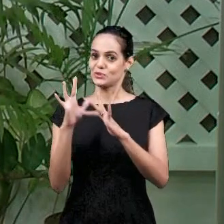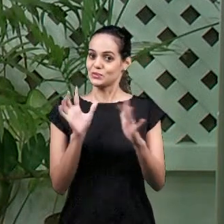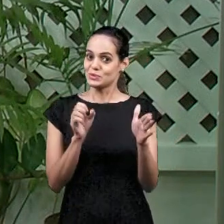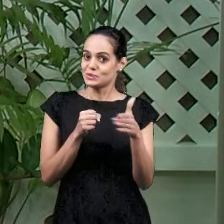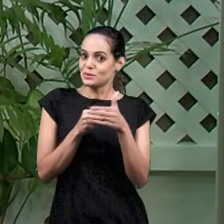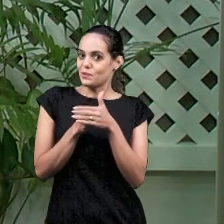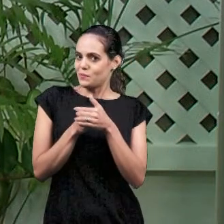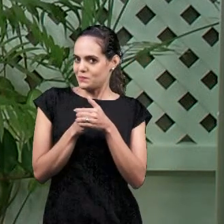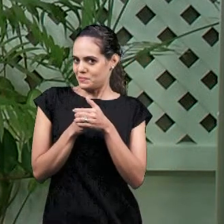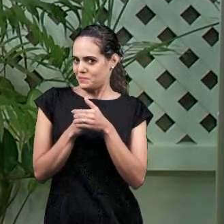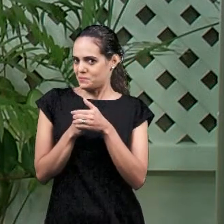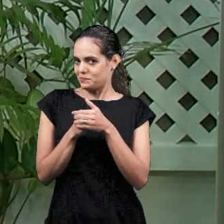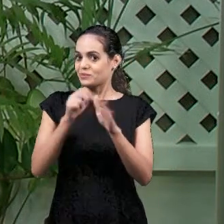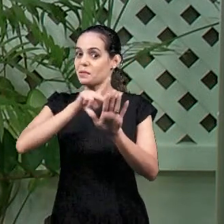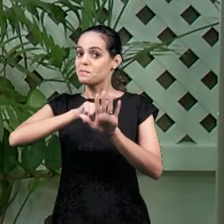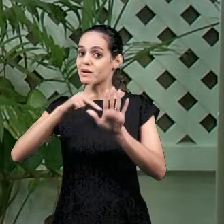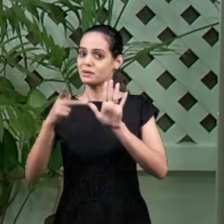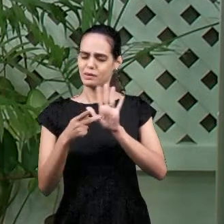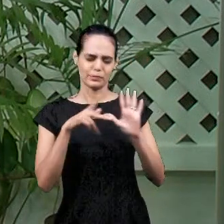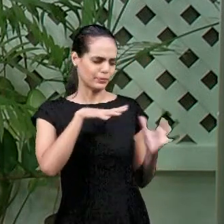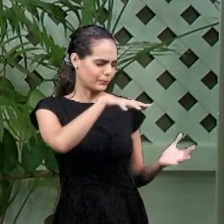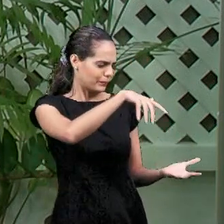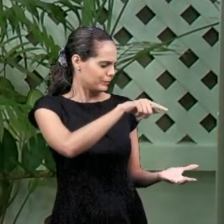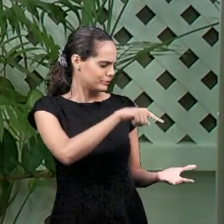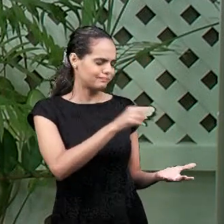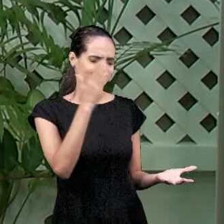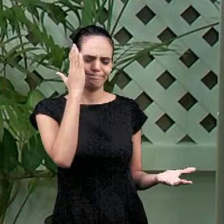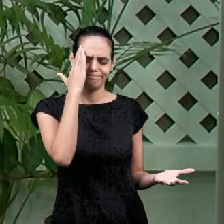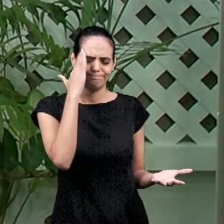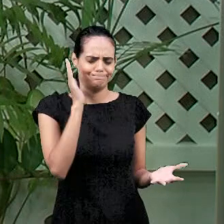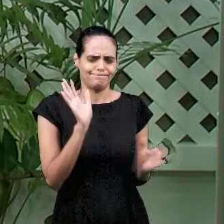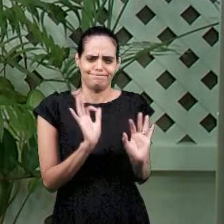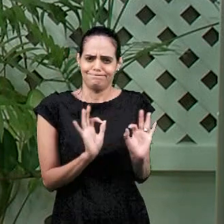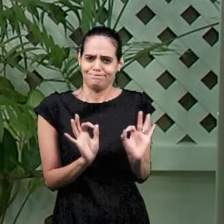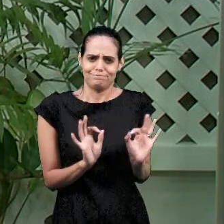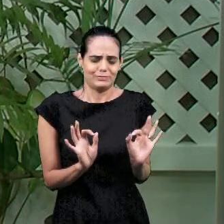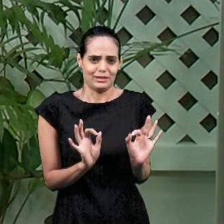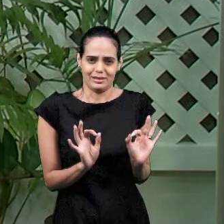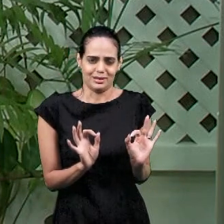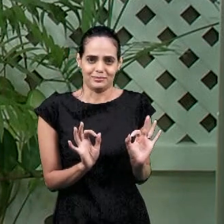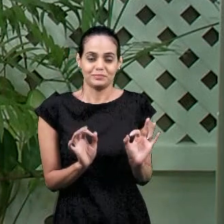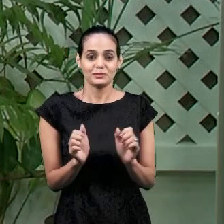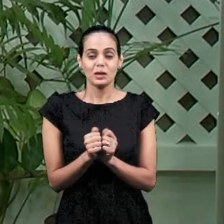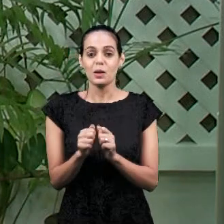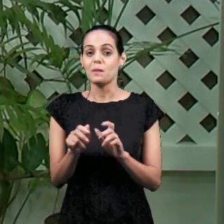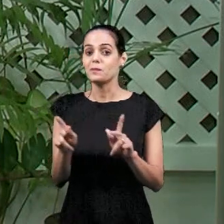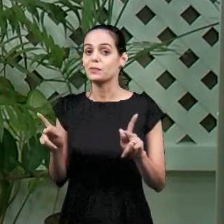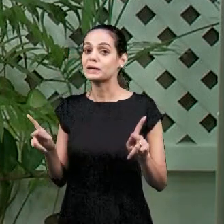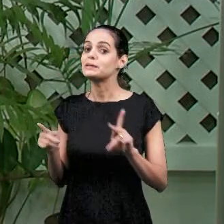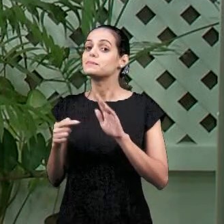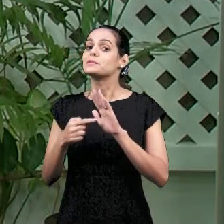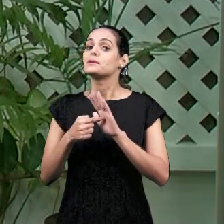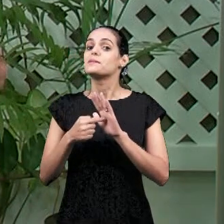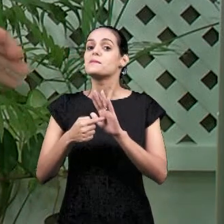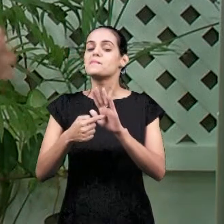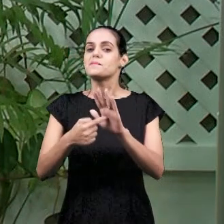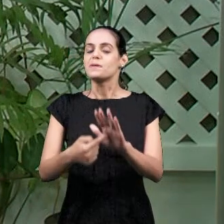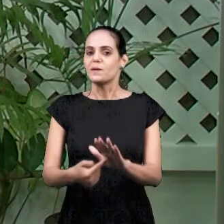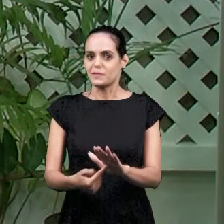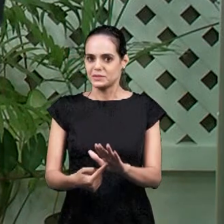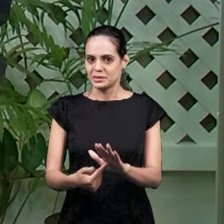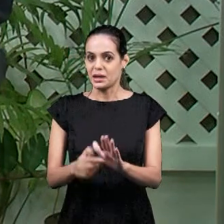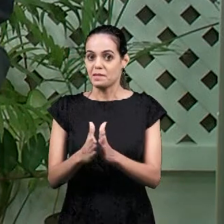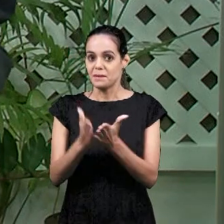mystères. Jésus, il a caché ces mystères de tous les côtés. Il a raconté en parabole afin que le monde ne découvre